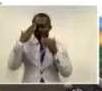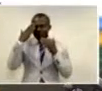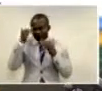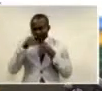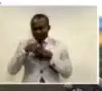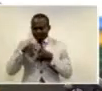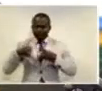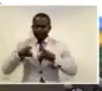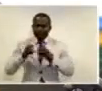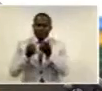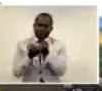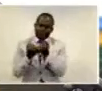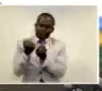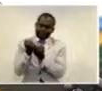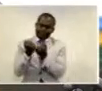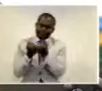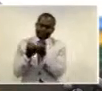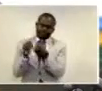rw'imikoranire